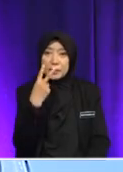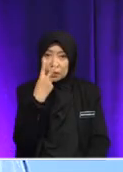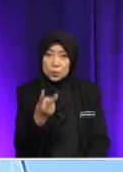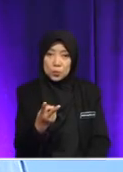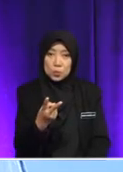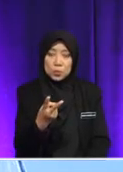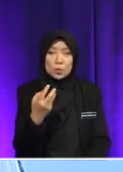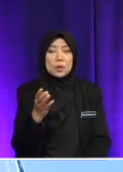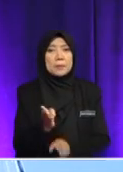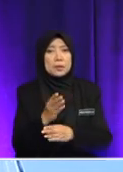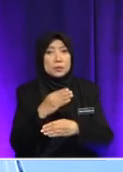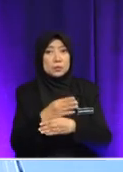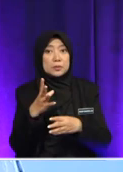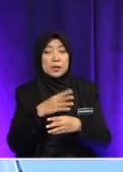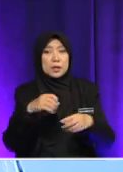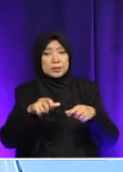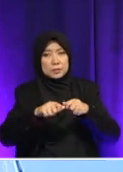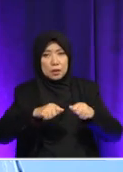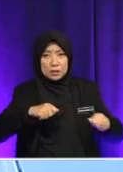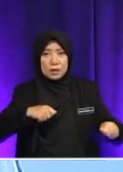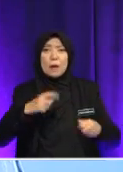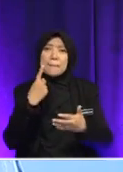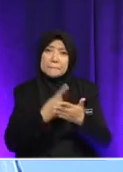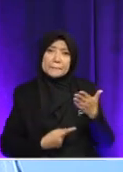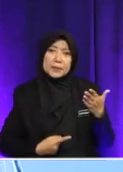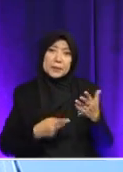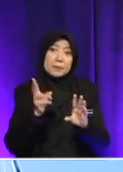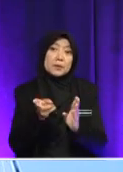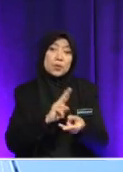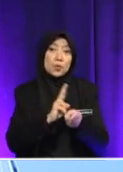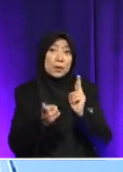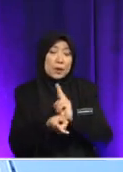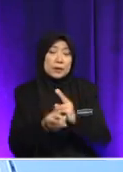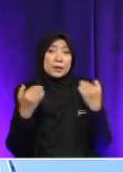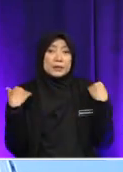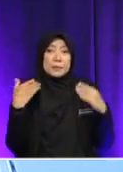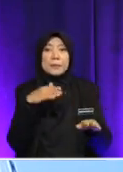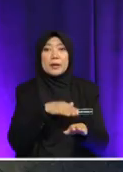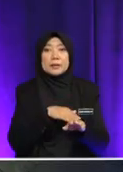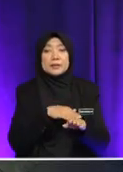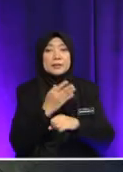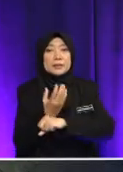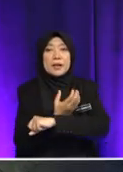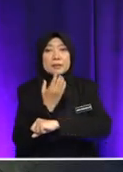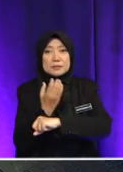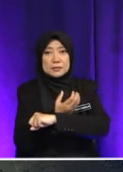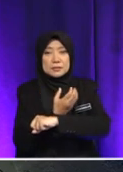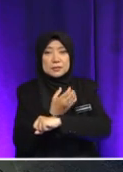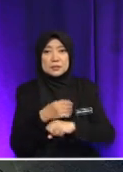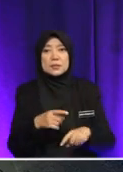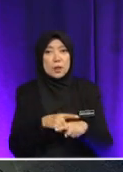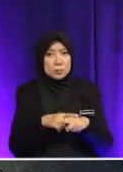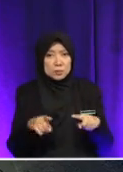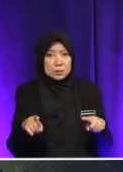kita bentuk dan kita tarik so kita Tengoklah apa perubahannya ada pada kaca Oke cuma disebabkan